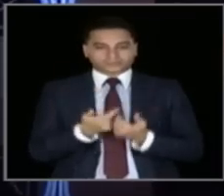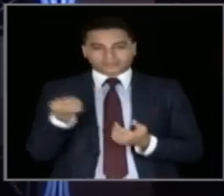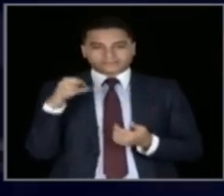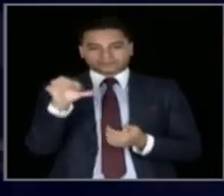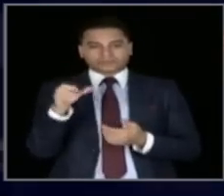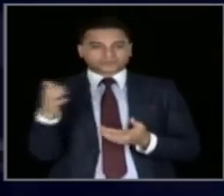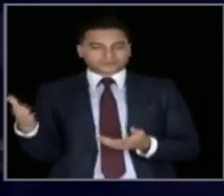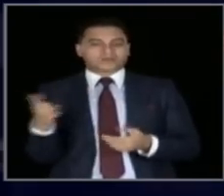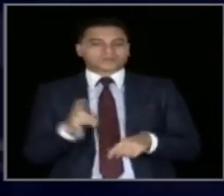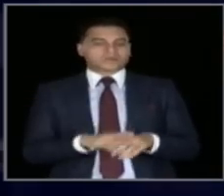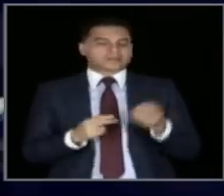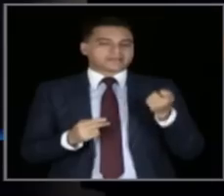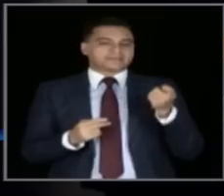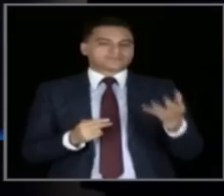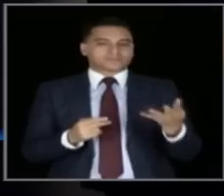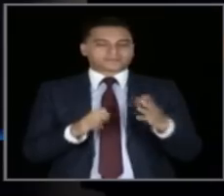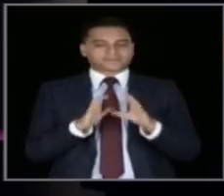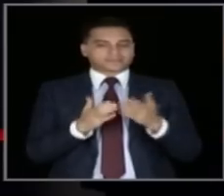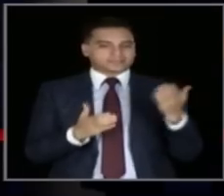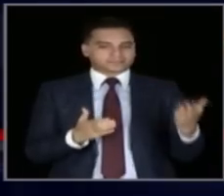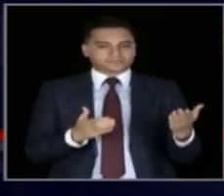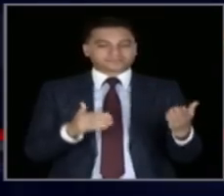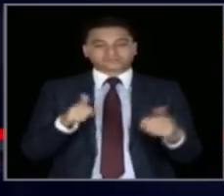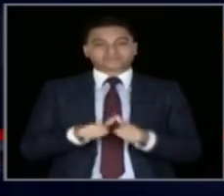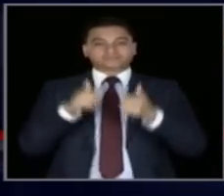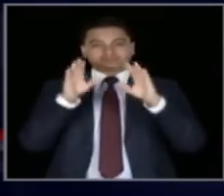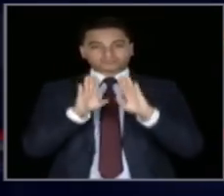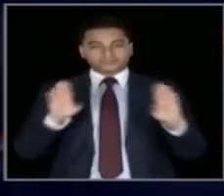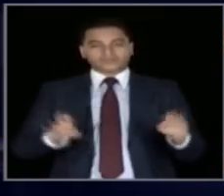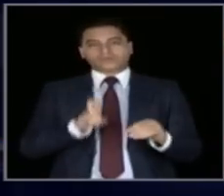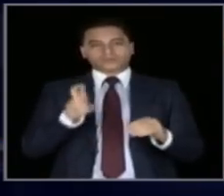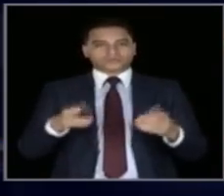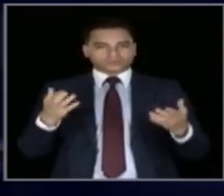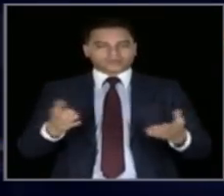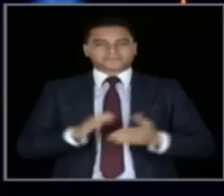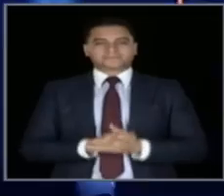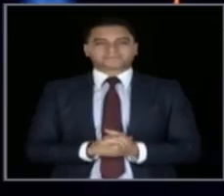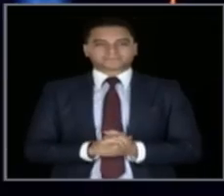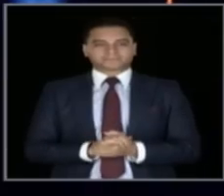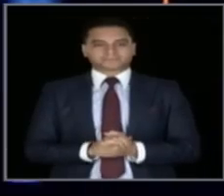95 45 الهكسوس. سينما ومسرح والسؤال هو